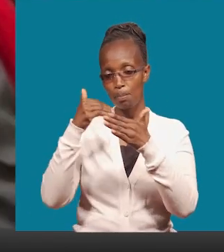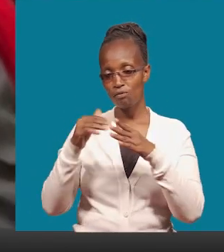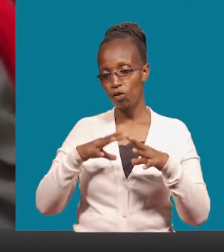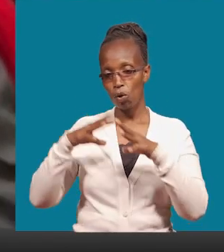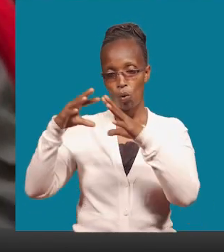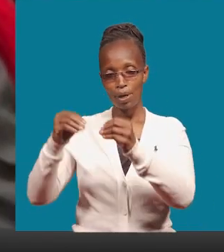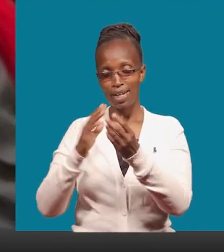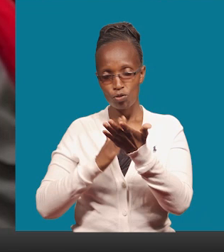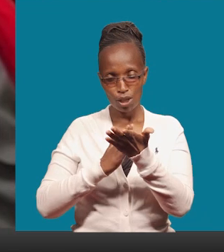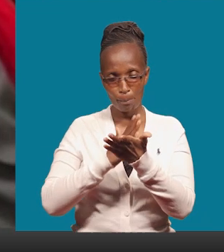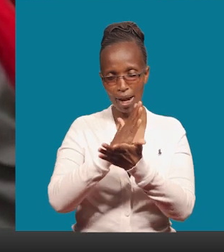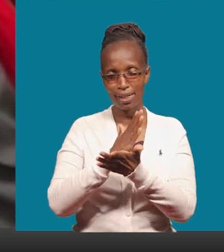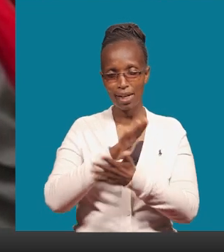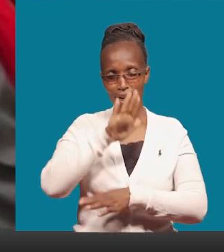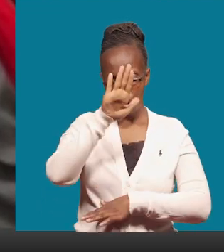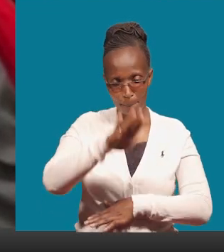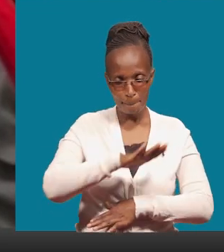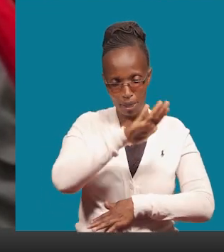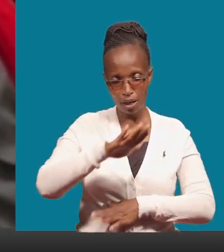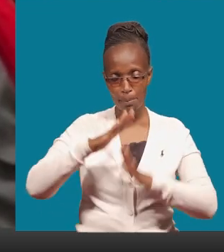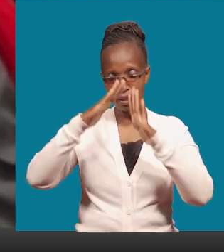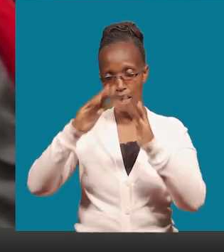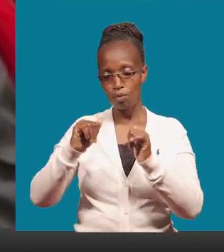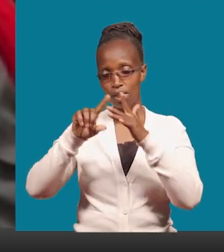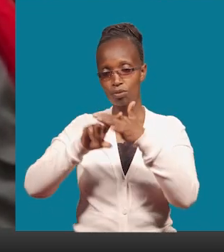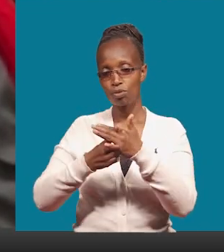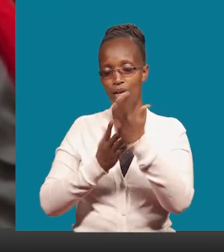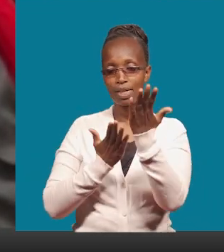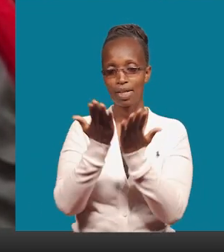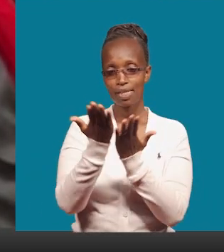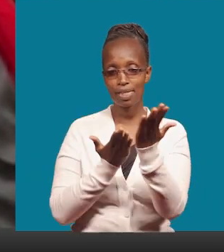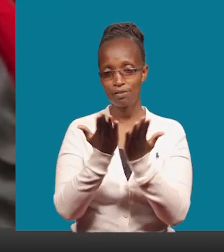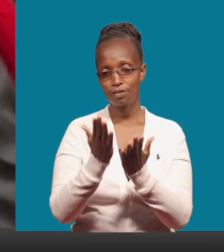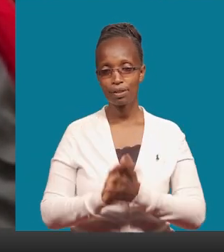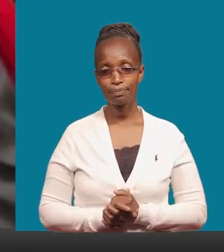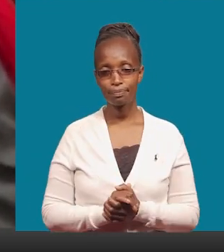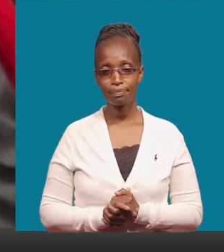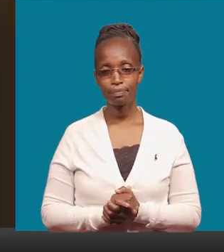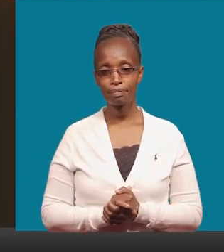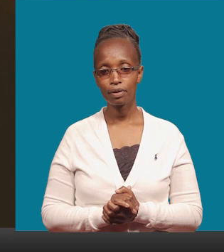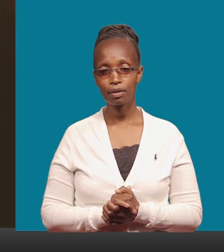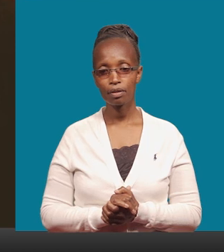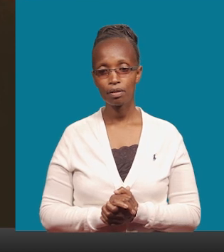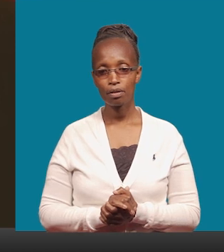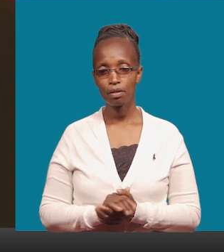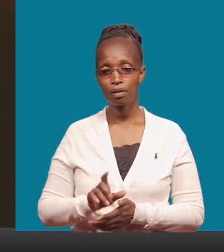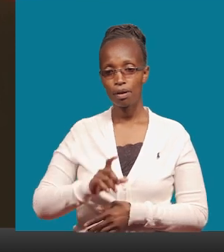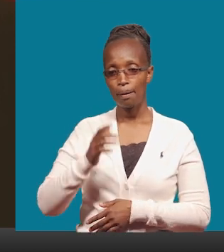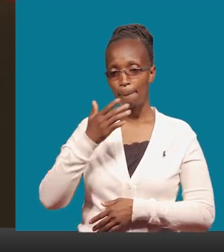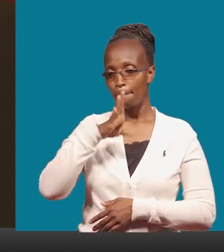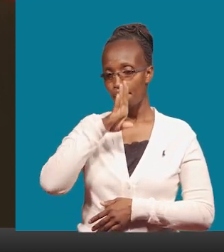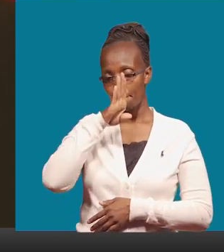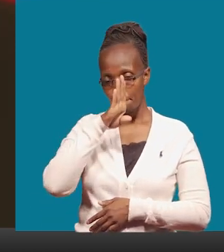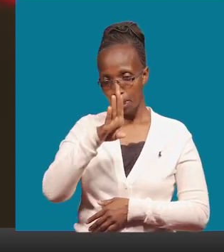kwenye bunge la kitaifa kutekeleza waliofunzwa na kuwahudumia wa Kenya. The veterans,